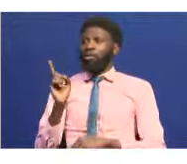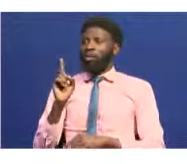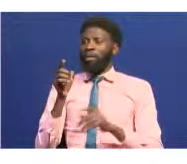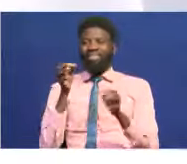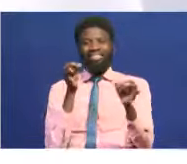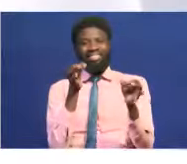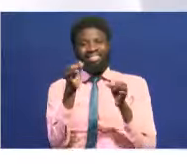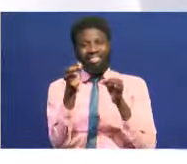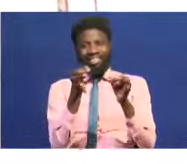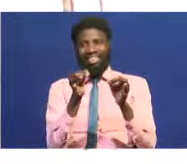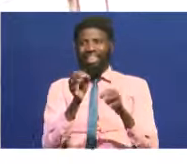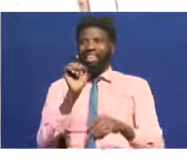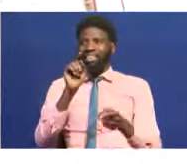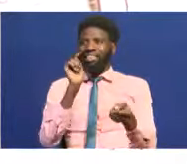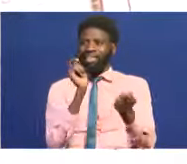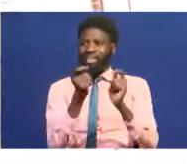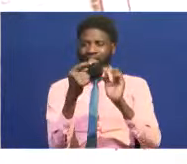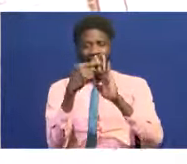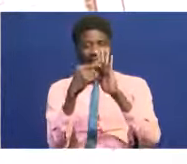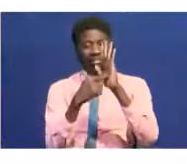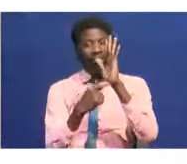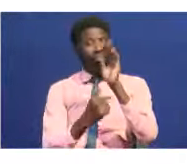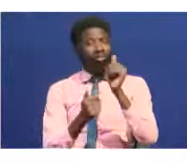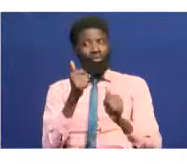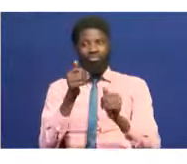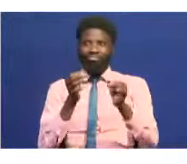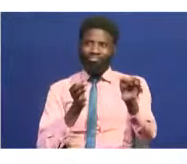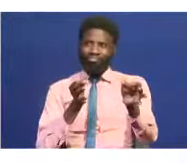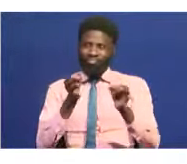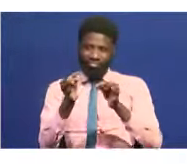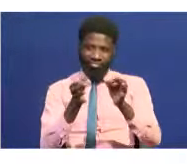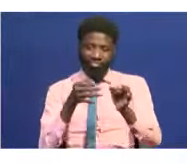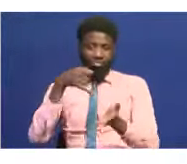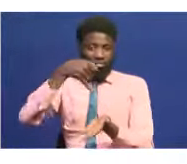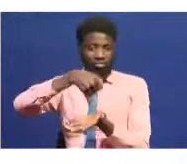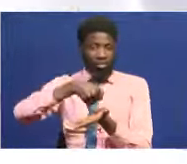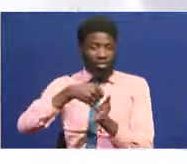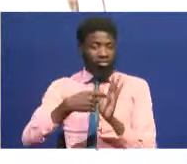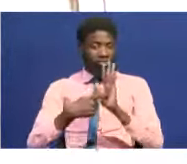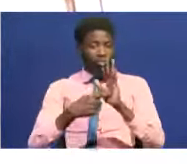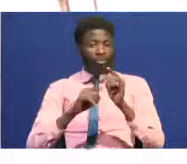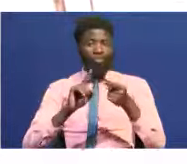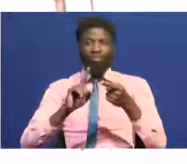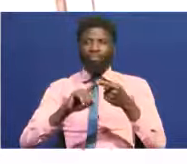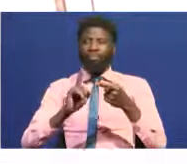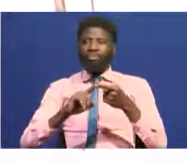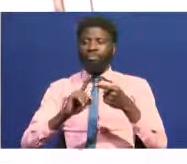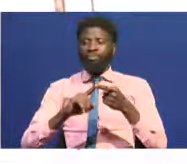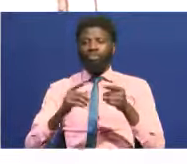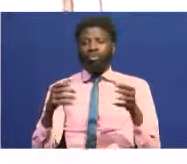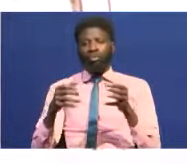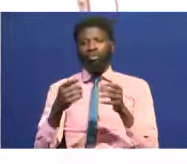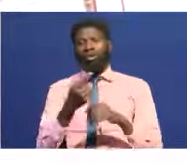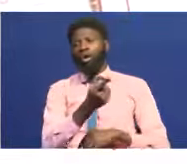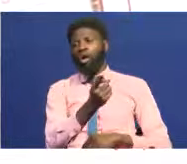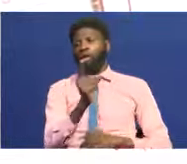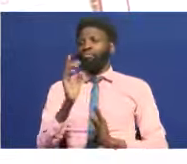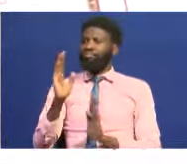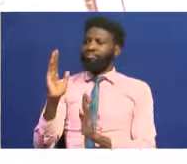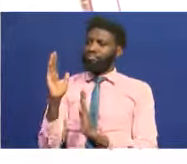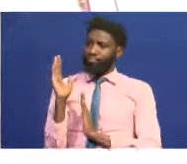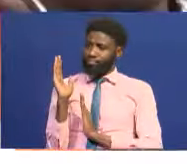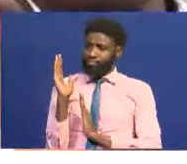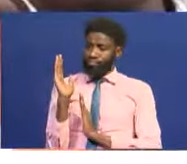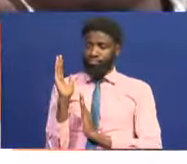mageuzi wanayotaka kutekelezwa kikamilifu, ambayo ni pamoja na mafunzo kwa walinzi wote wa